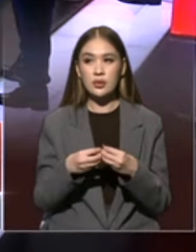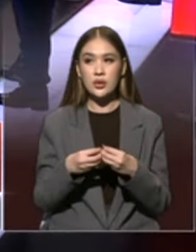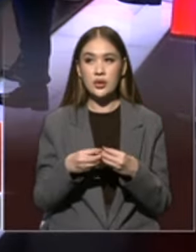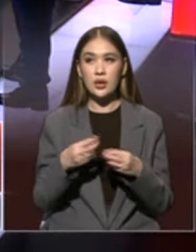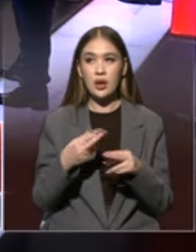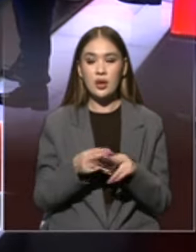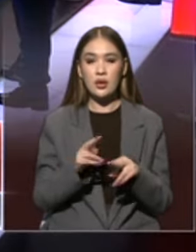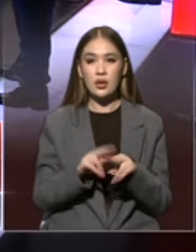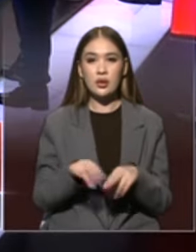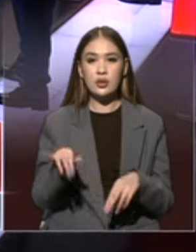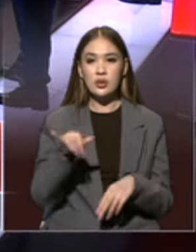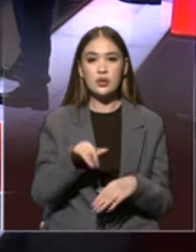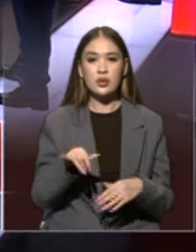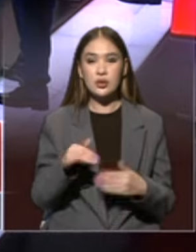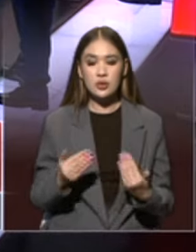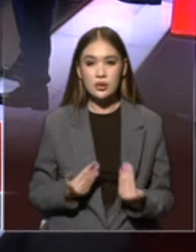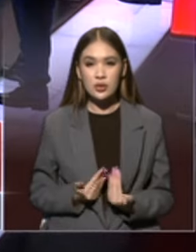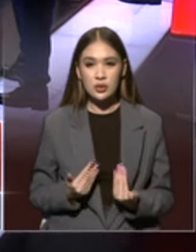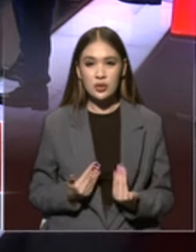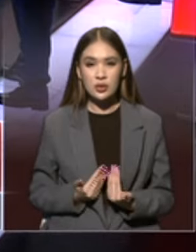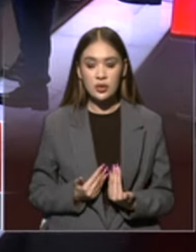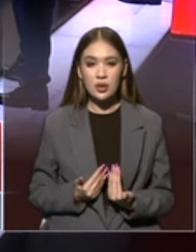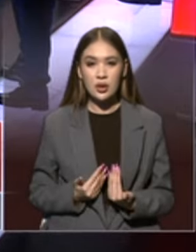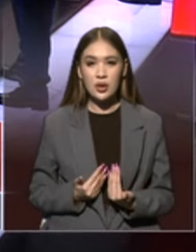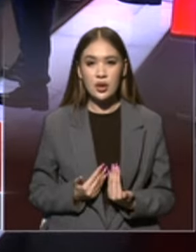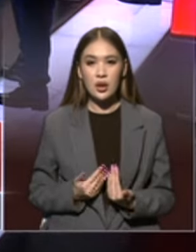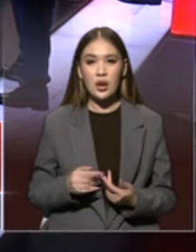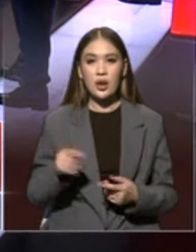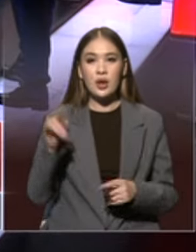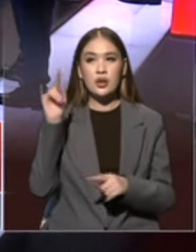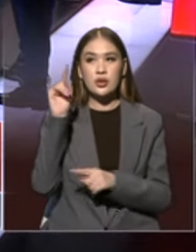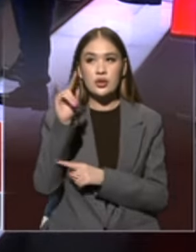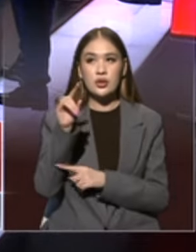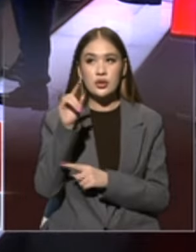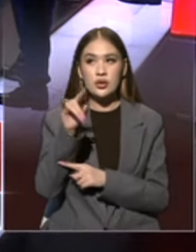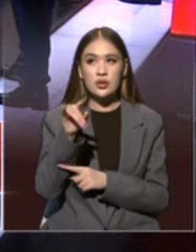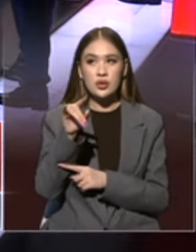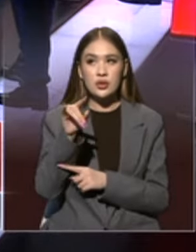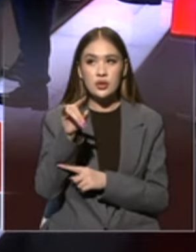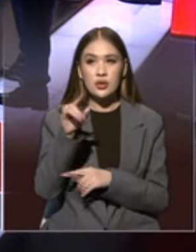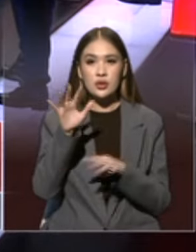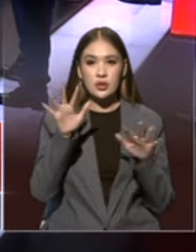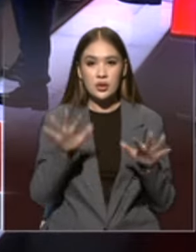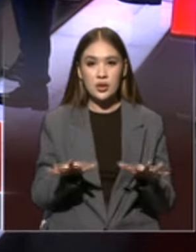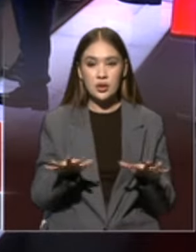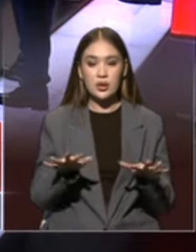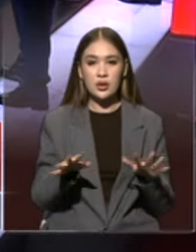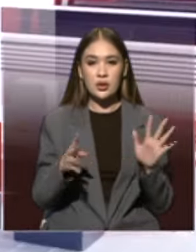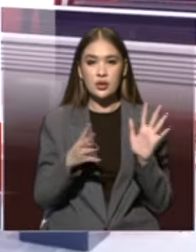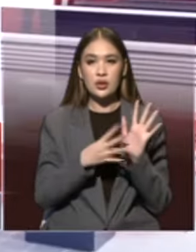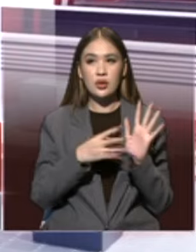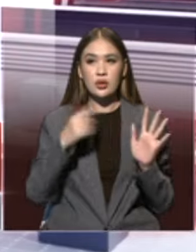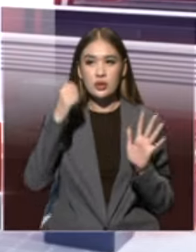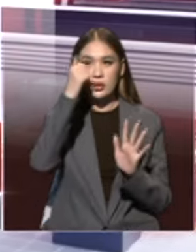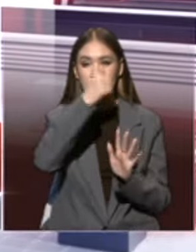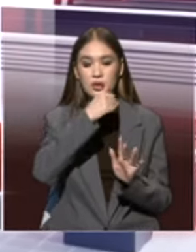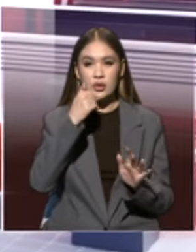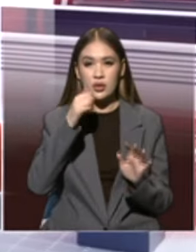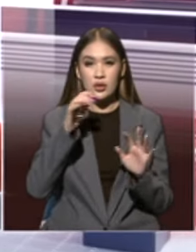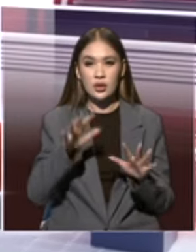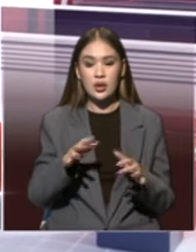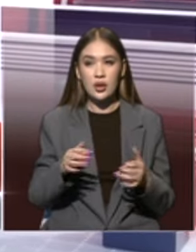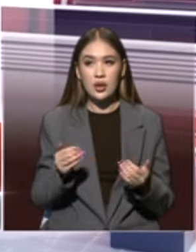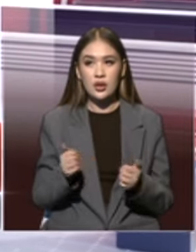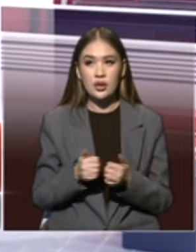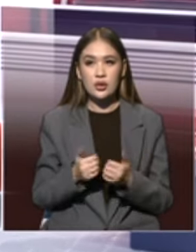Орал қаласының тұрғынымын. Саяжай, елочка саяжайында 9 жылдан бері тұрып келеміз.